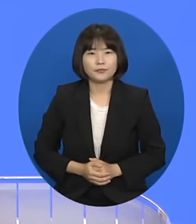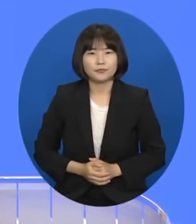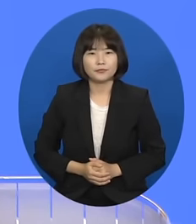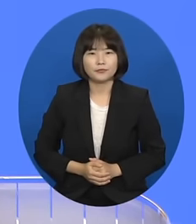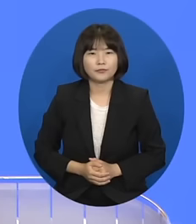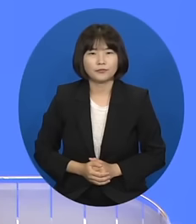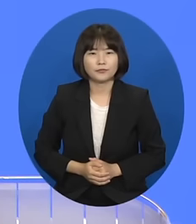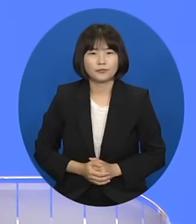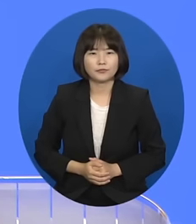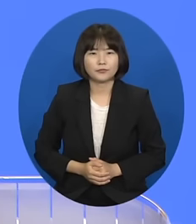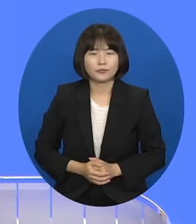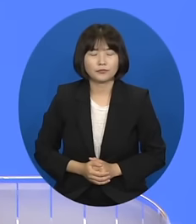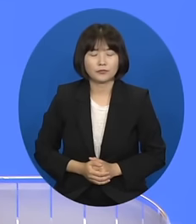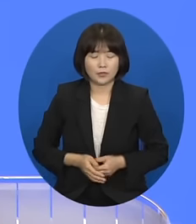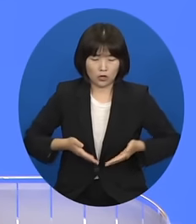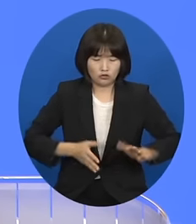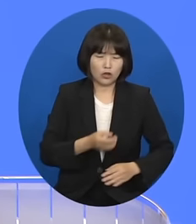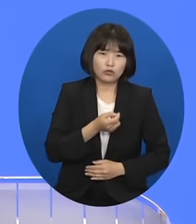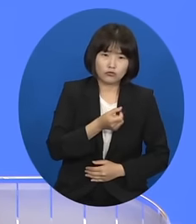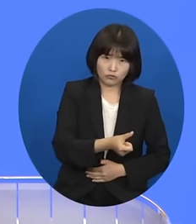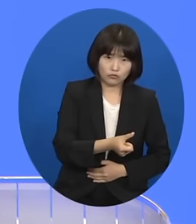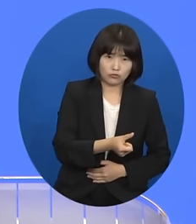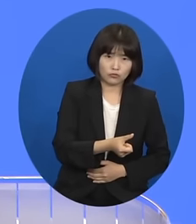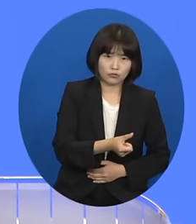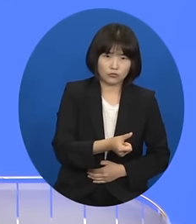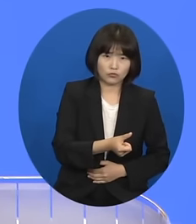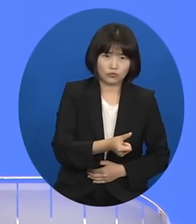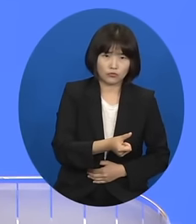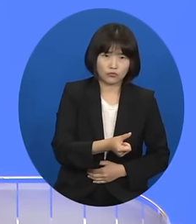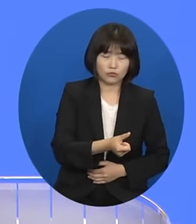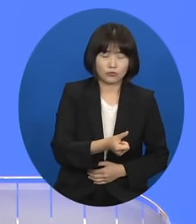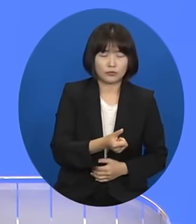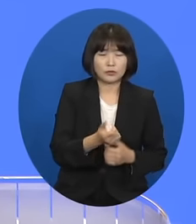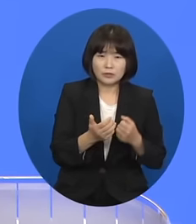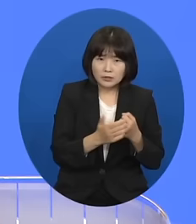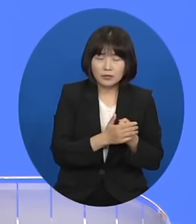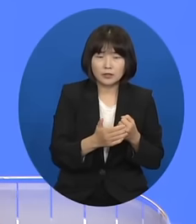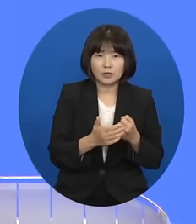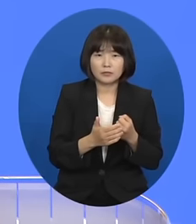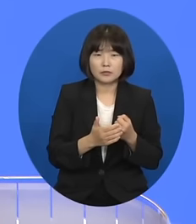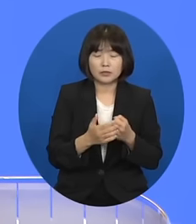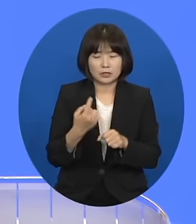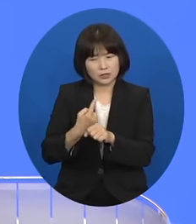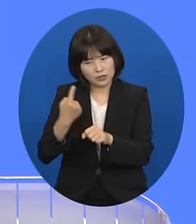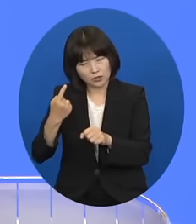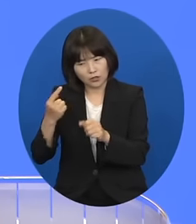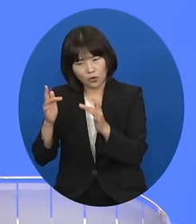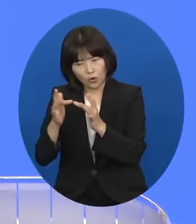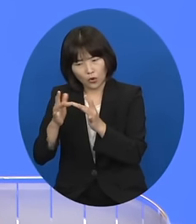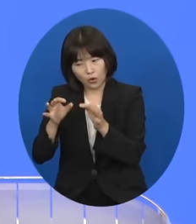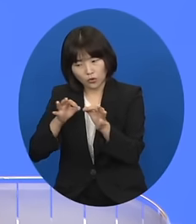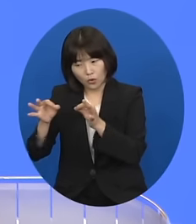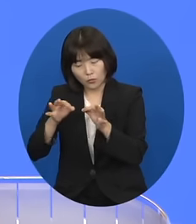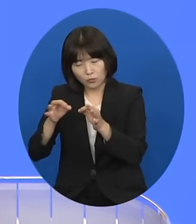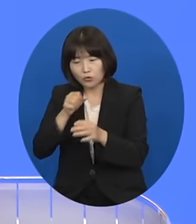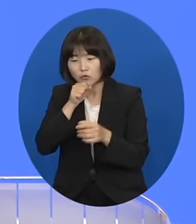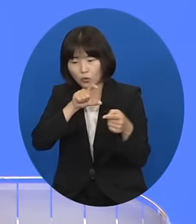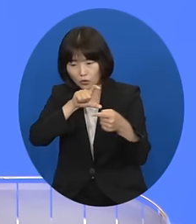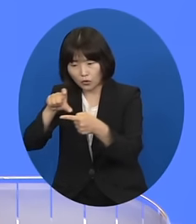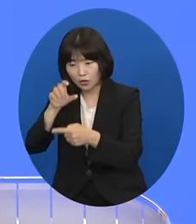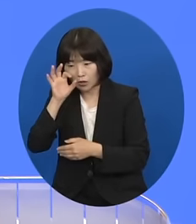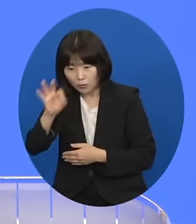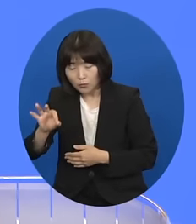이 저출산에 따른 한국에 또한 새로운 문화가 있는데 작년에 한 온라인 쇼핑몰 통계에 의하면